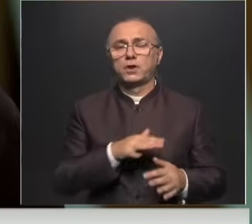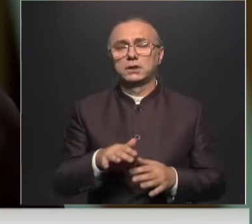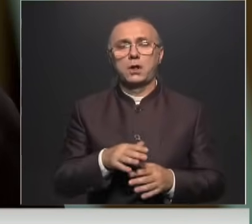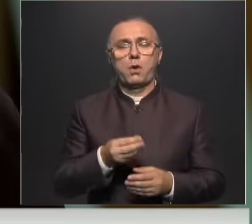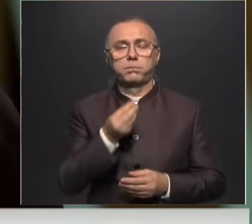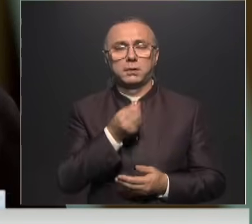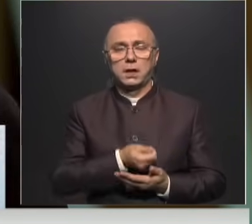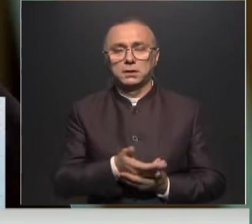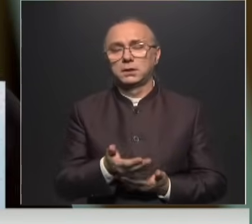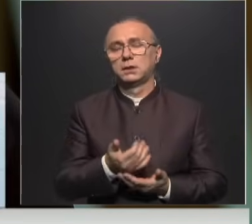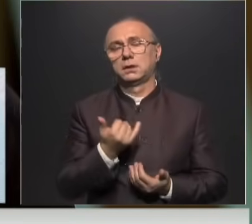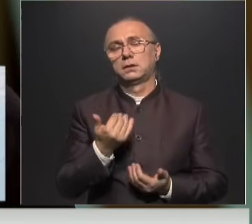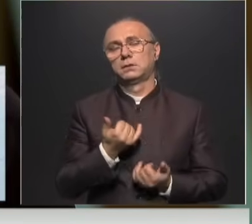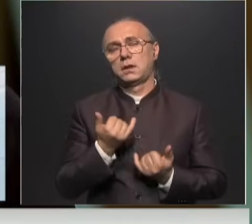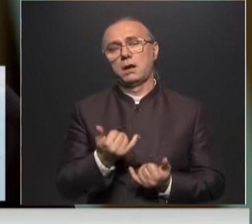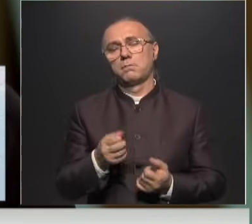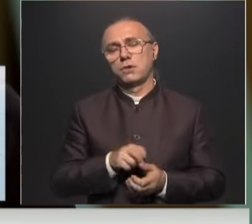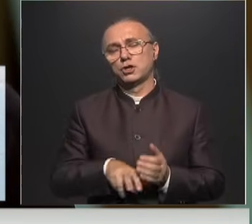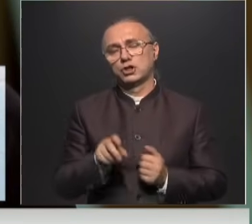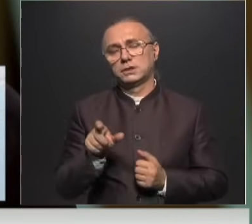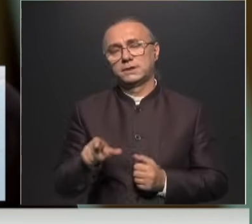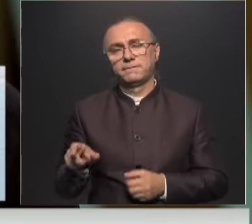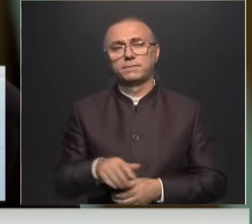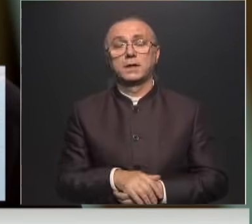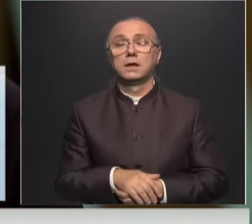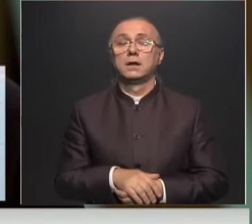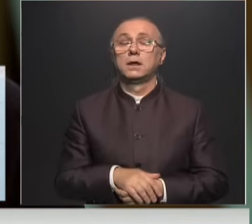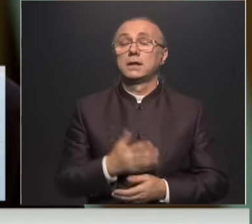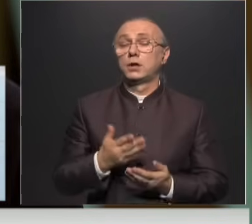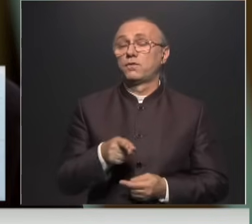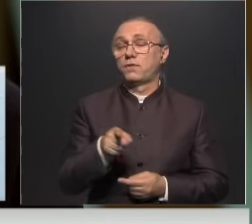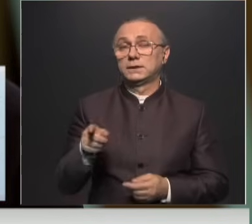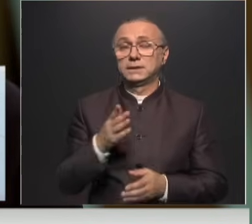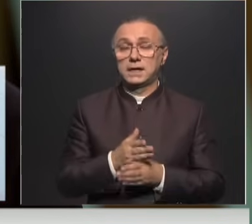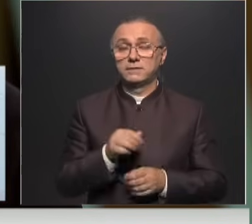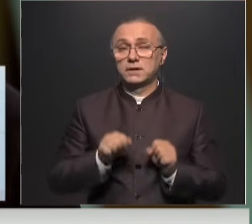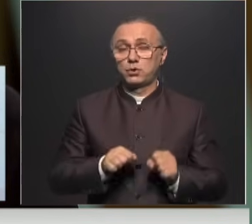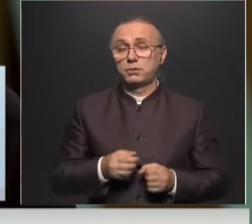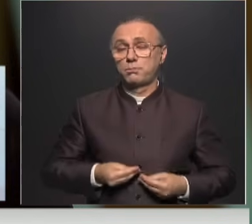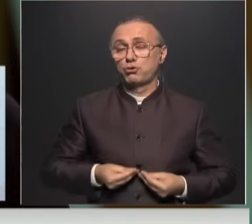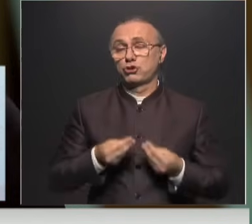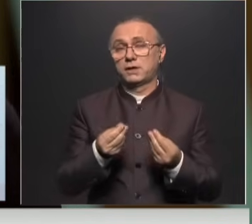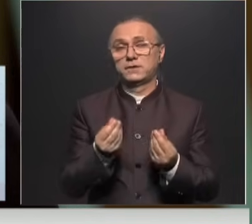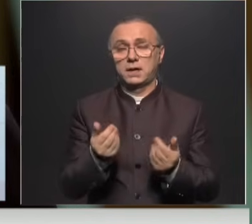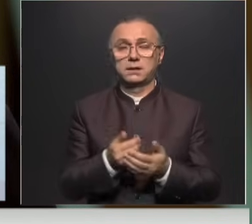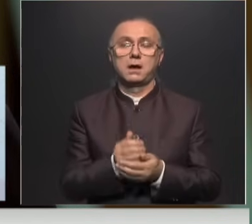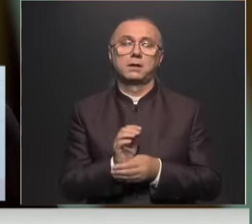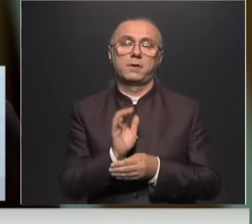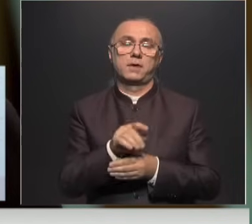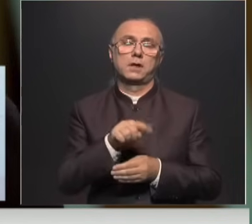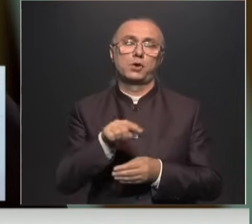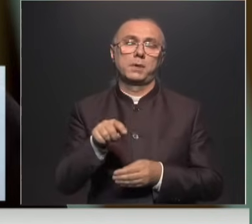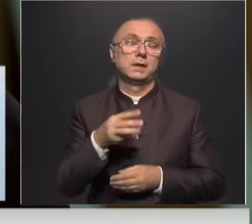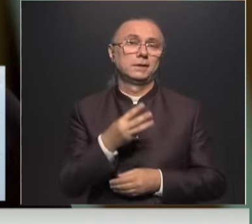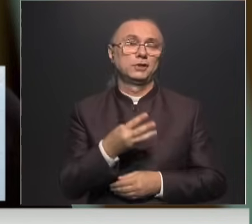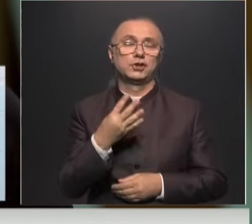нуждающихся. Где еще нужна ваша помощь? Если у вас есть возможность пожертвовать деньги, отправляйте смс на номер 3443.